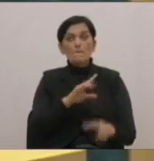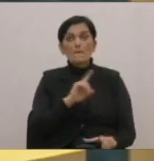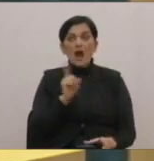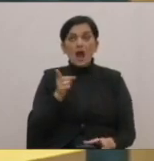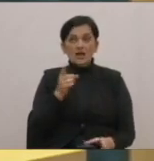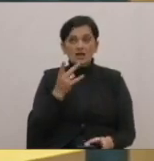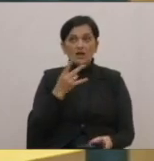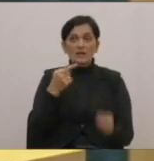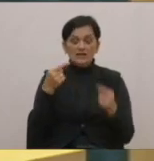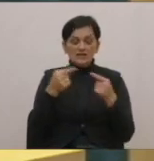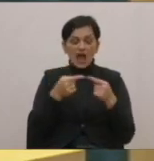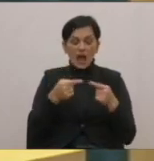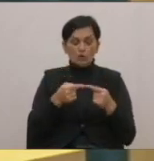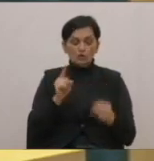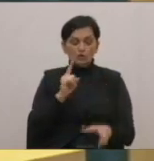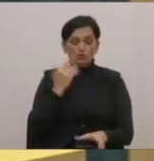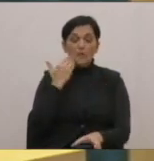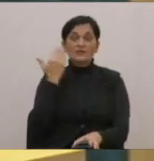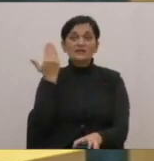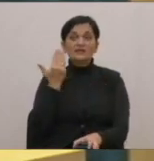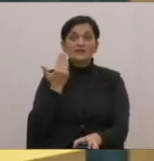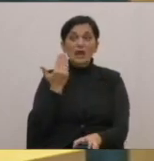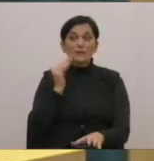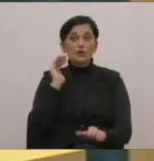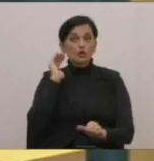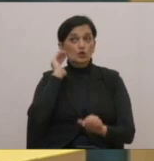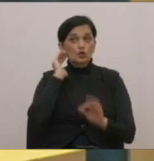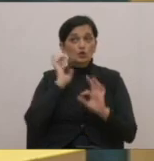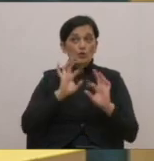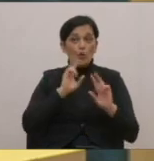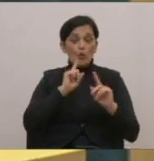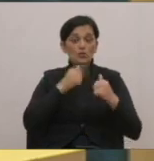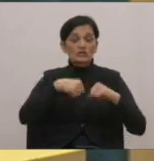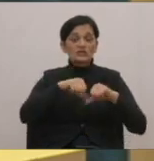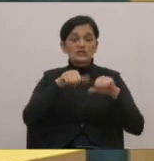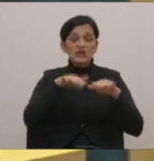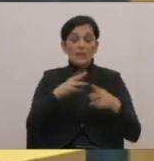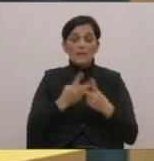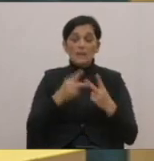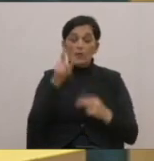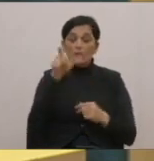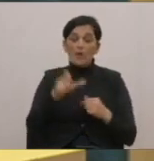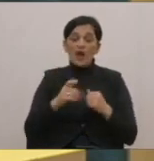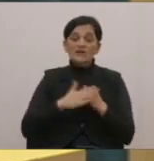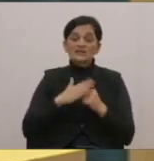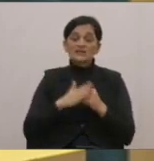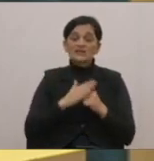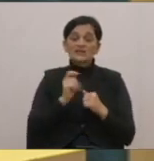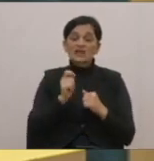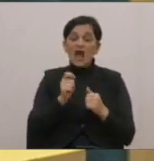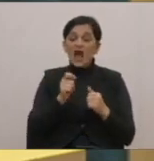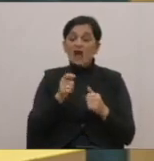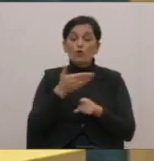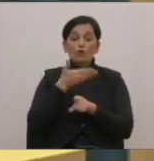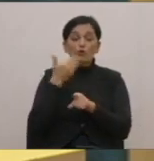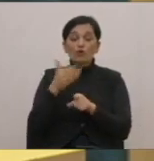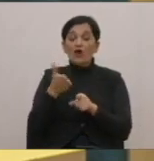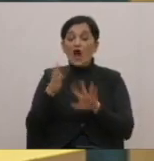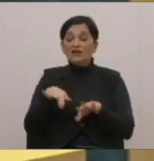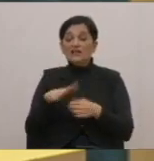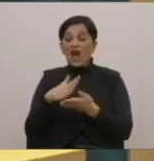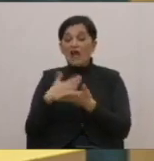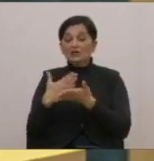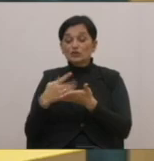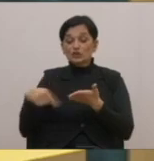იქვე არის დაზუსტებული, რომ ზეპირი მოსმენით საბჭო იღებს გადაწყვეტილებას მჟავრდებულისთვის საშელის მოუხდელი ნაწილის უფრო მსუბუქი